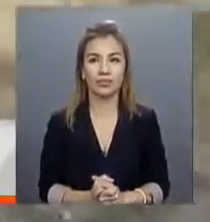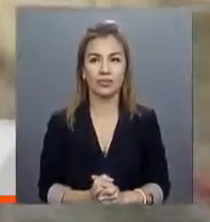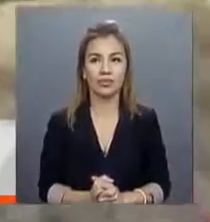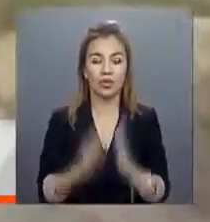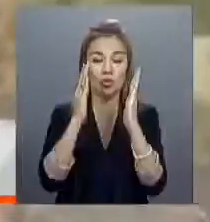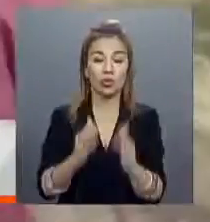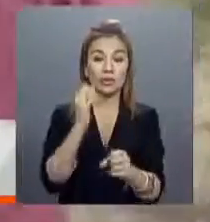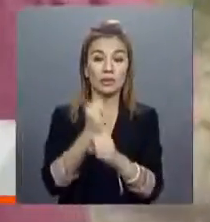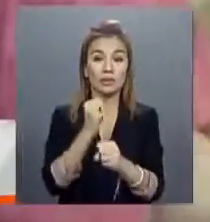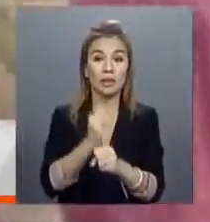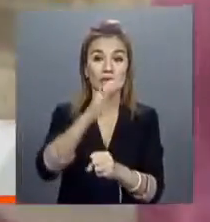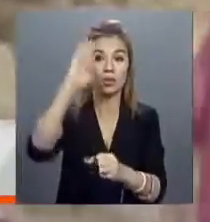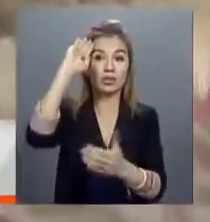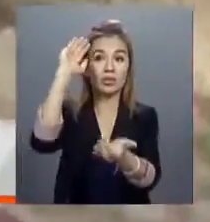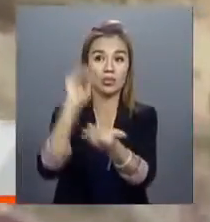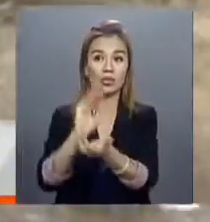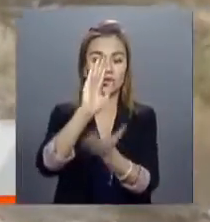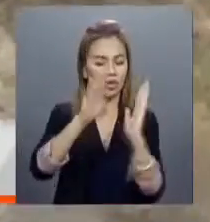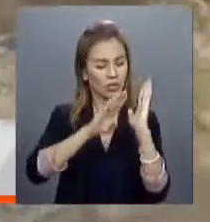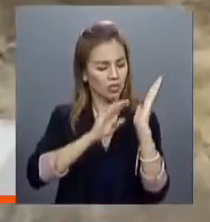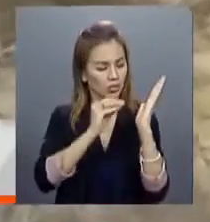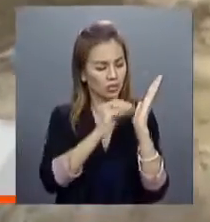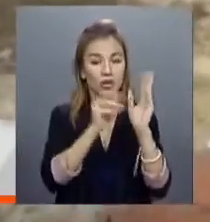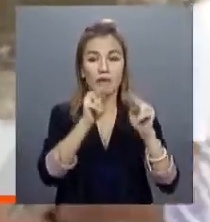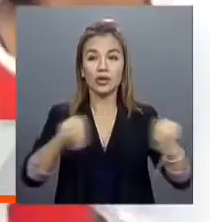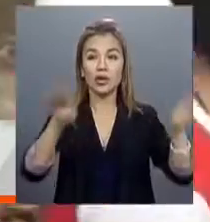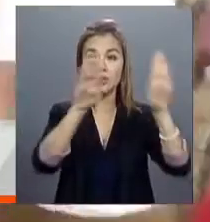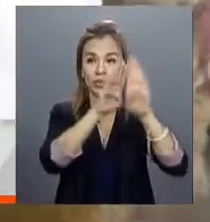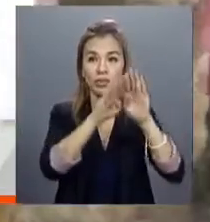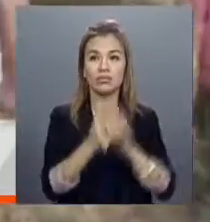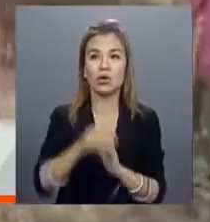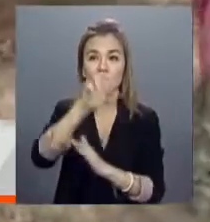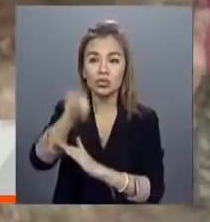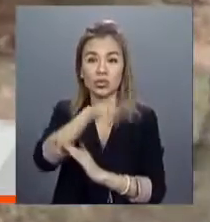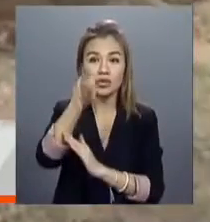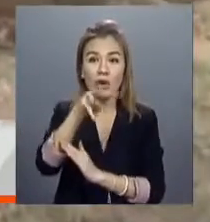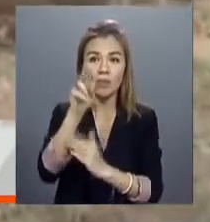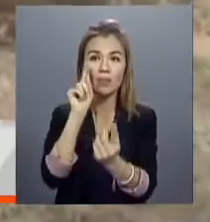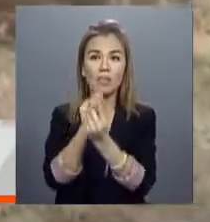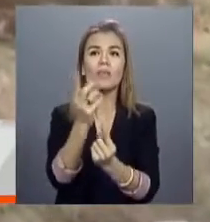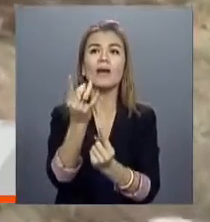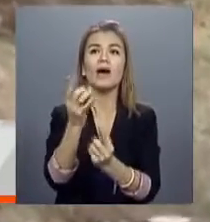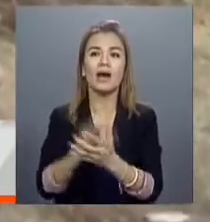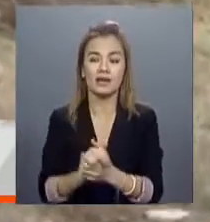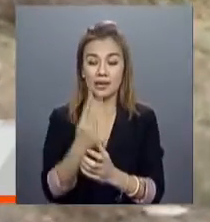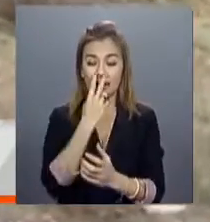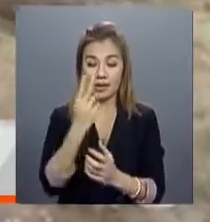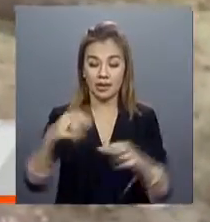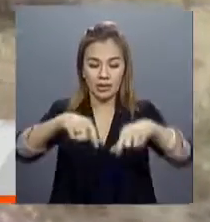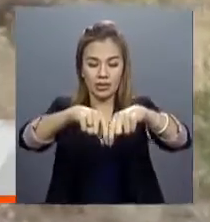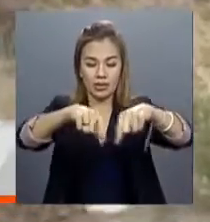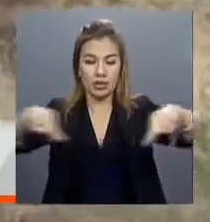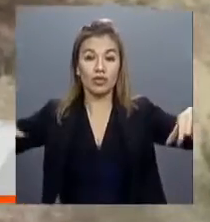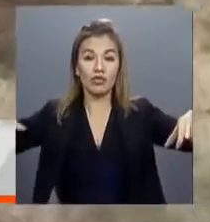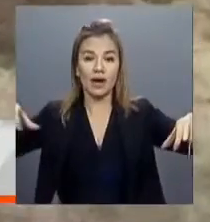กำกับการสถานีตำรวจภูธรนครชัยศรีเปิดเผยว่าจากการตรวจสอบเบื้องต้นพบว่าจุดตัดทางรถไฟดังกล่าวไม่